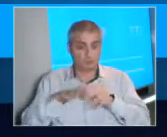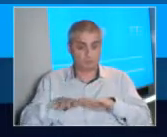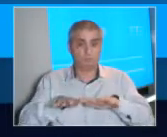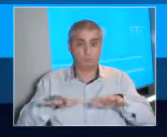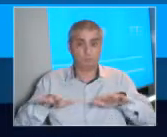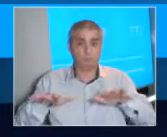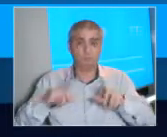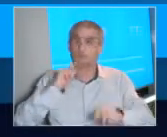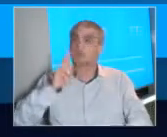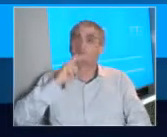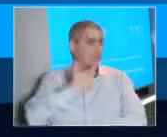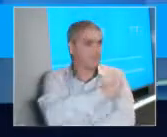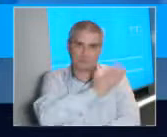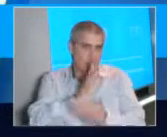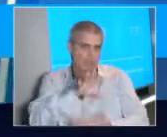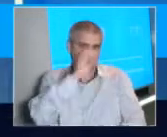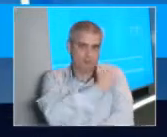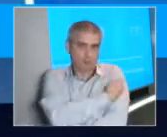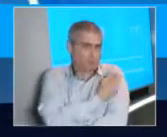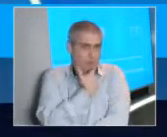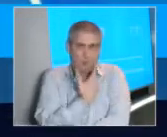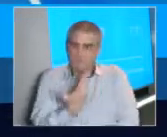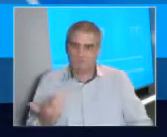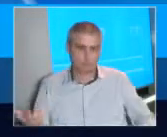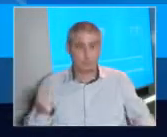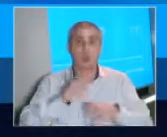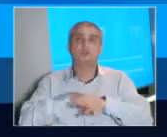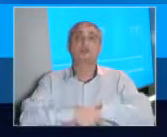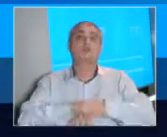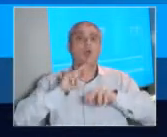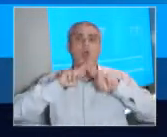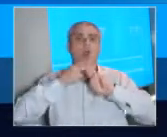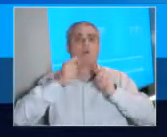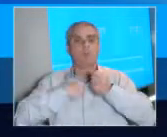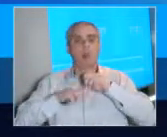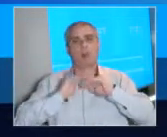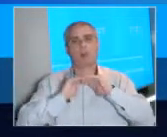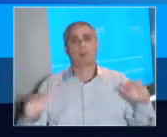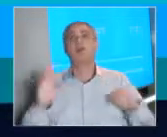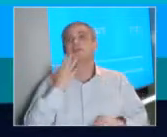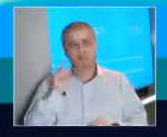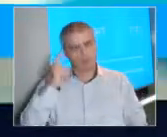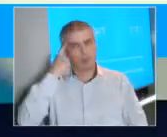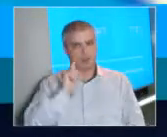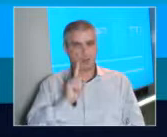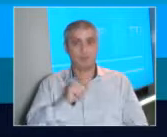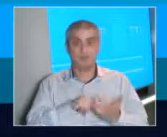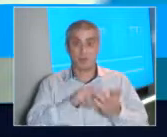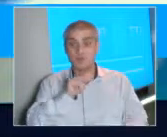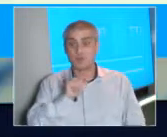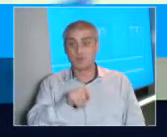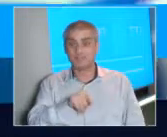וחיסון זה שנה קדימה, שנתיים קדימה, זה יכול להיות לזה השלכות על מיתון עולמי, וכאן ישראל צריכה להתחיל לדאוג, מכיוון שבעניין